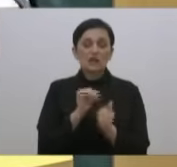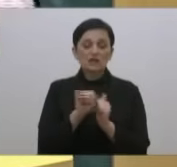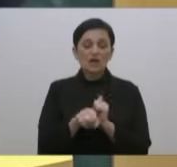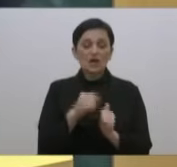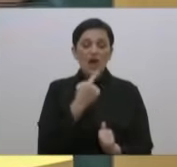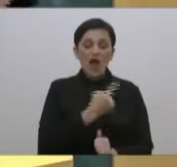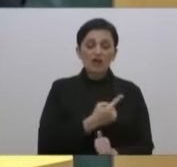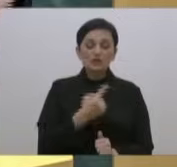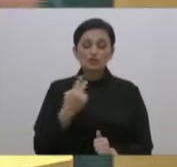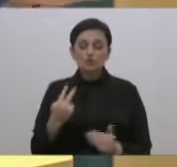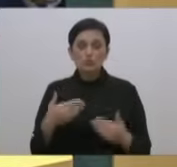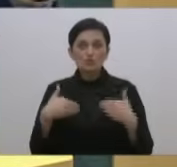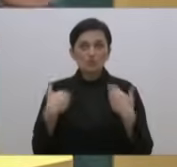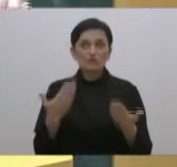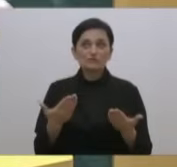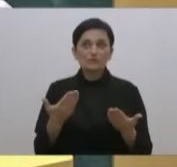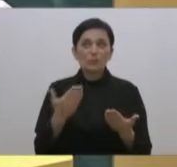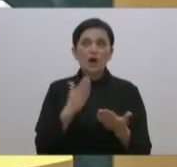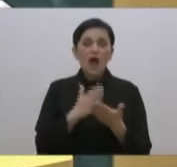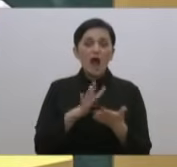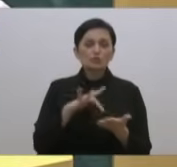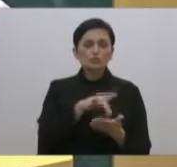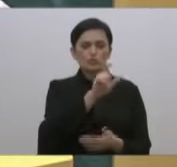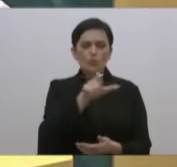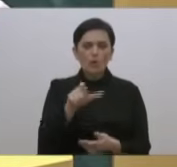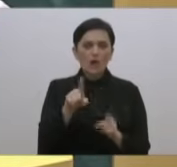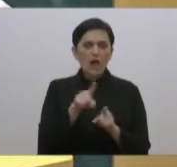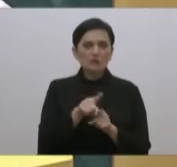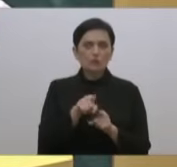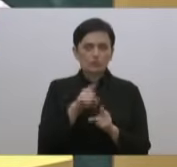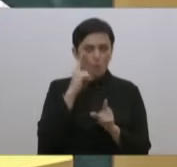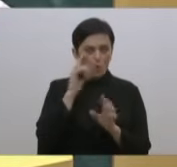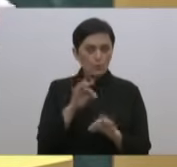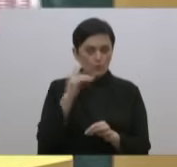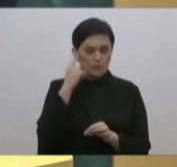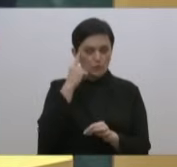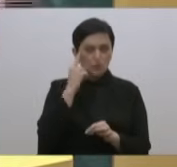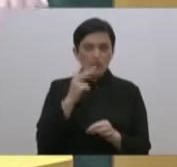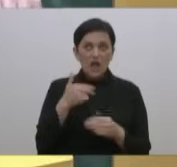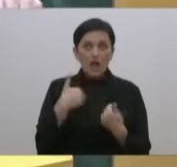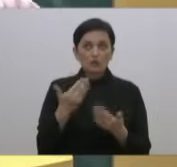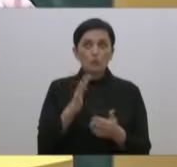დაძლევა. ერთის და მეორეც მივესალმებით ყველანი და არ არსებობს მოქალაქე, რომელიც ამაზე ასევე ობიექტურად ფიქრობდეს და არ მიესალმოს.